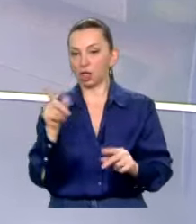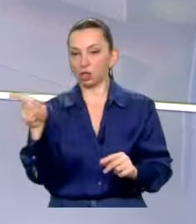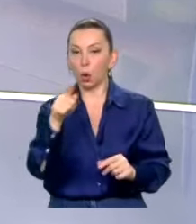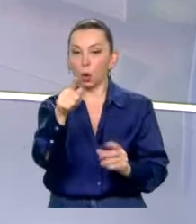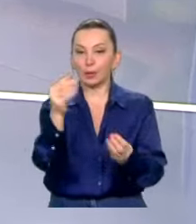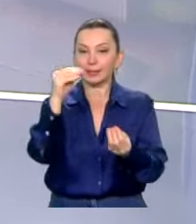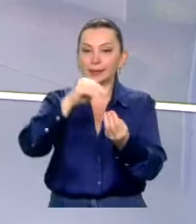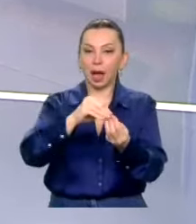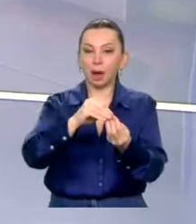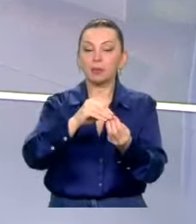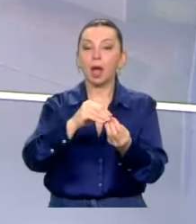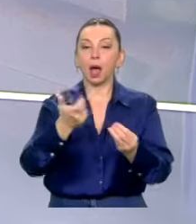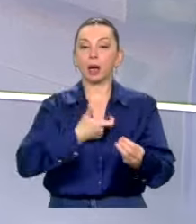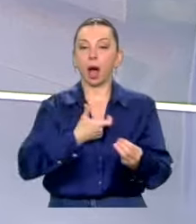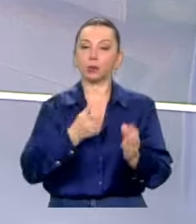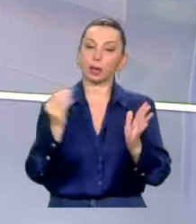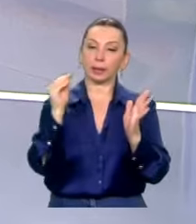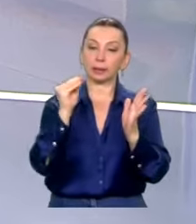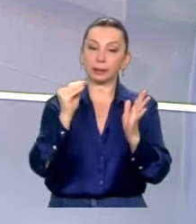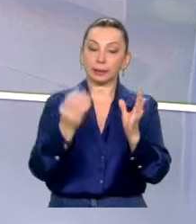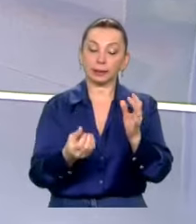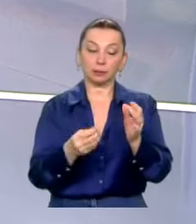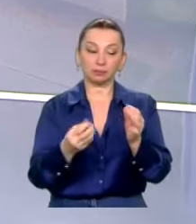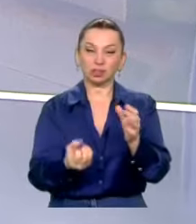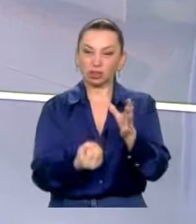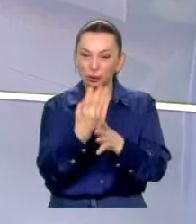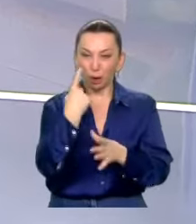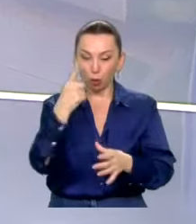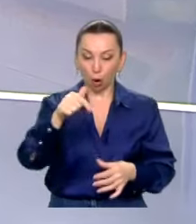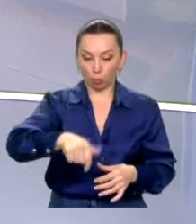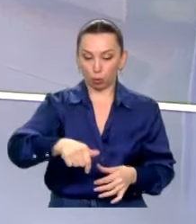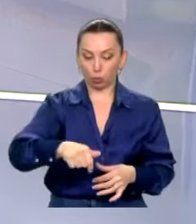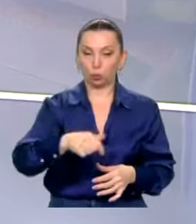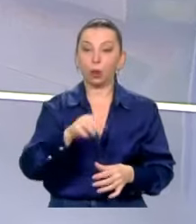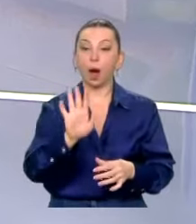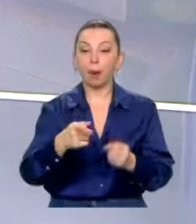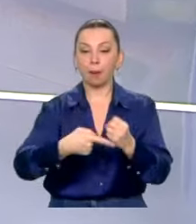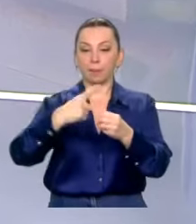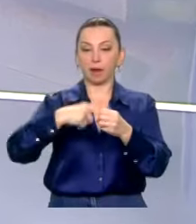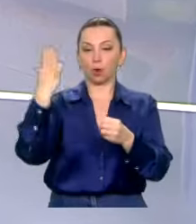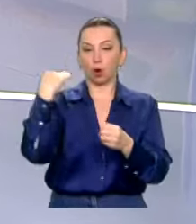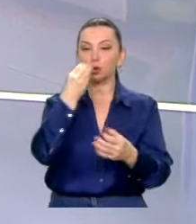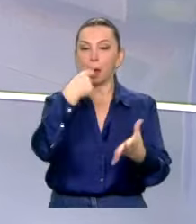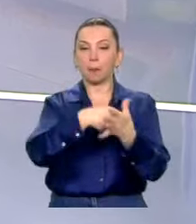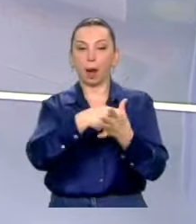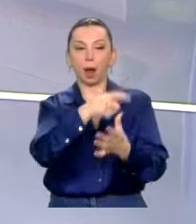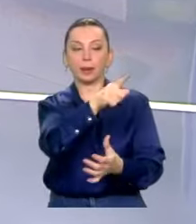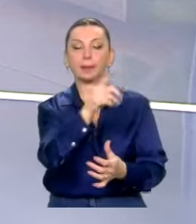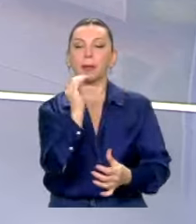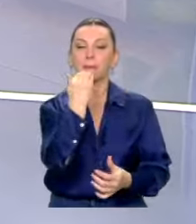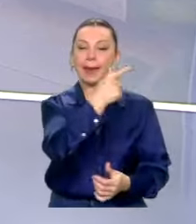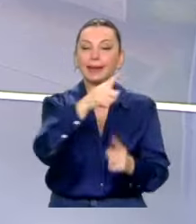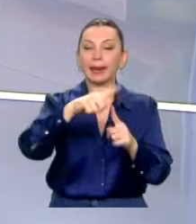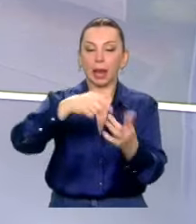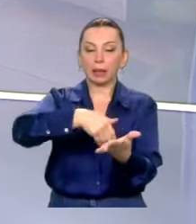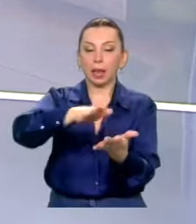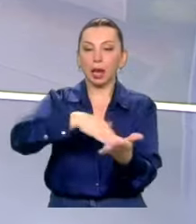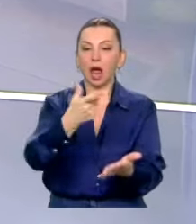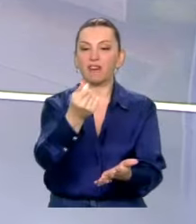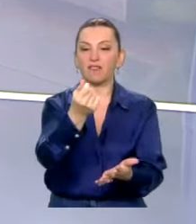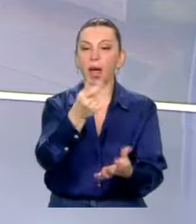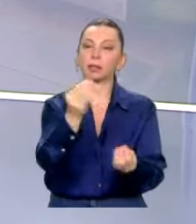O zammın yürürlüğe girme tarihi ise bugündü. Fakat geçen hafta market rafında peynir ve tereyağı